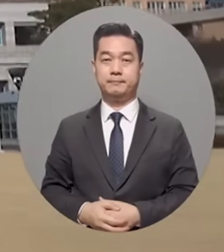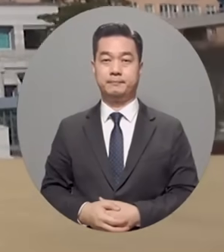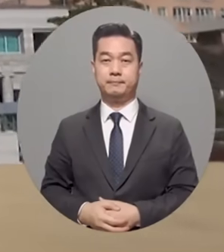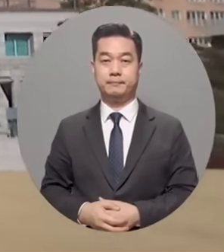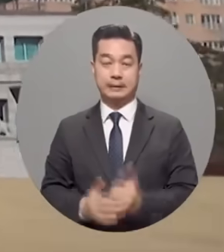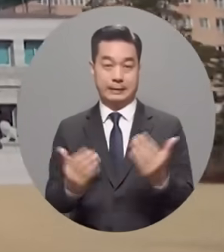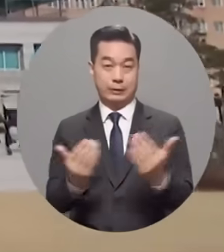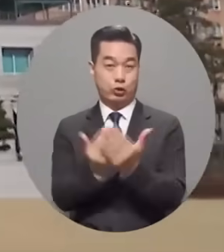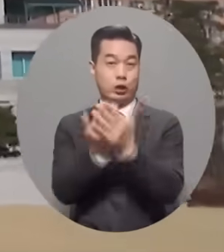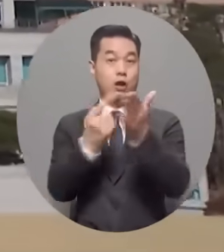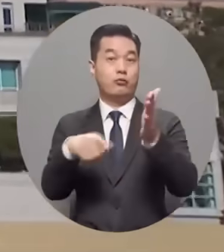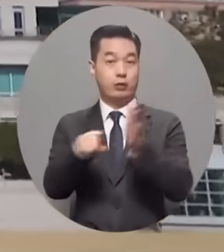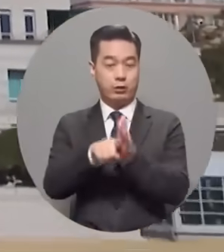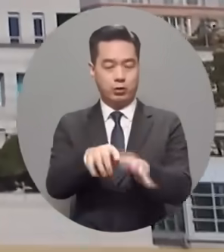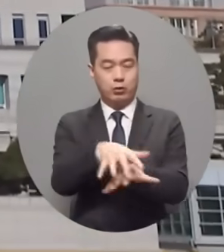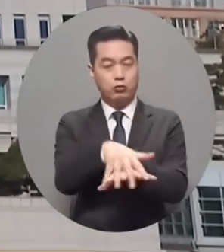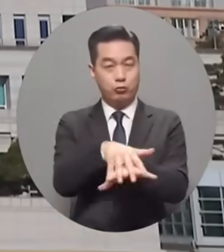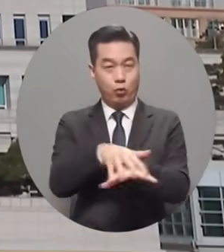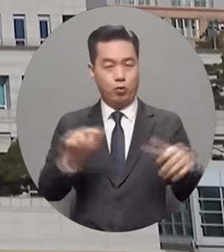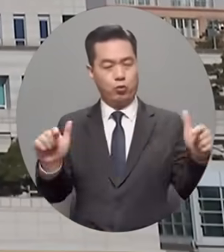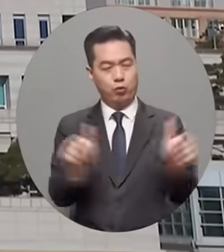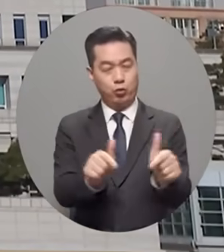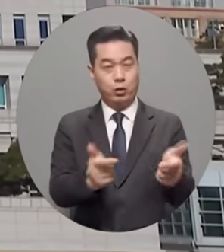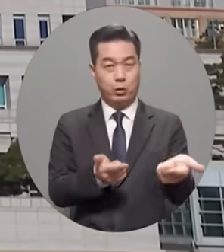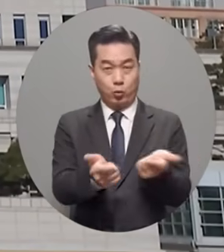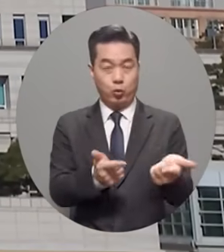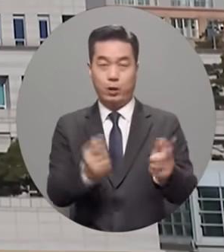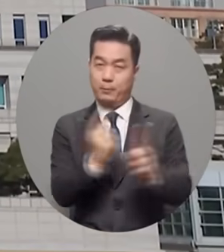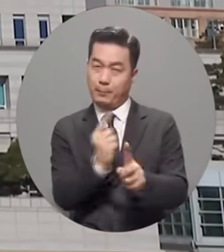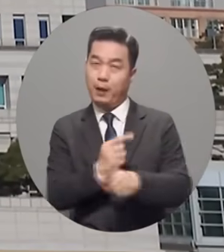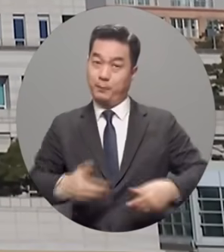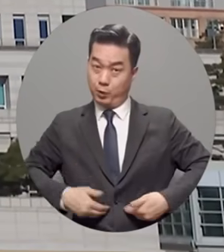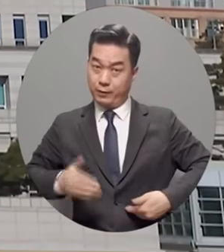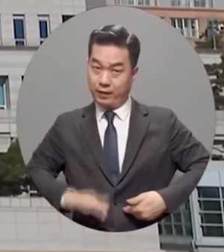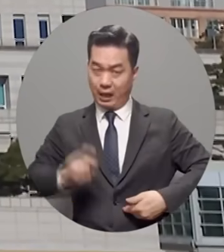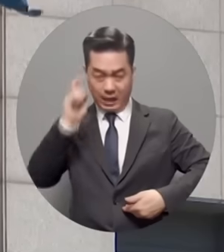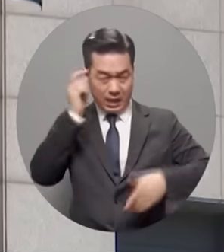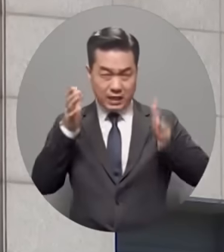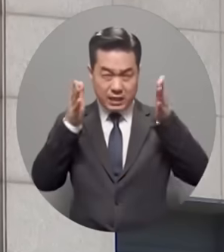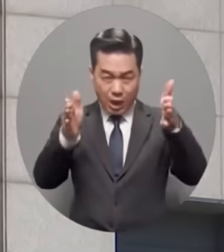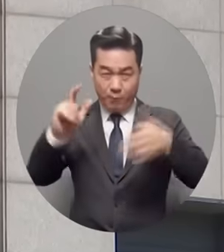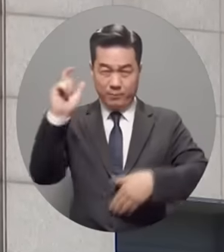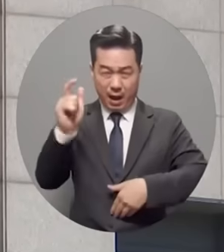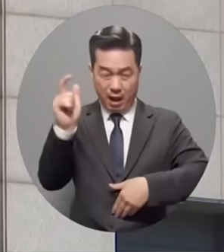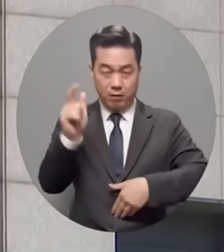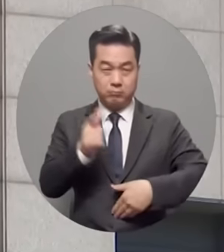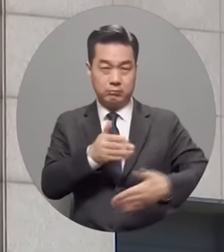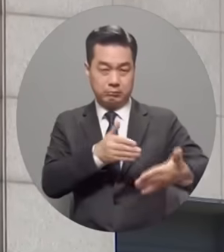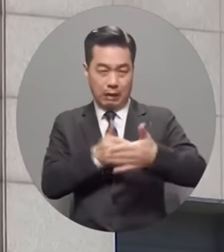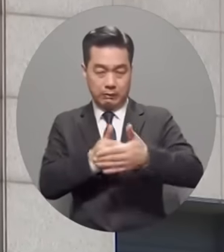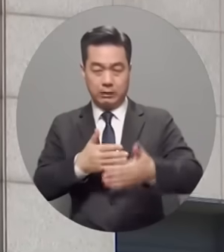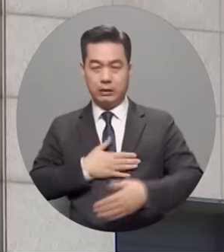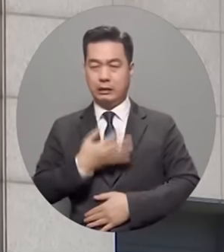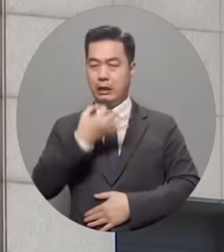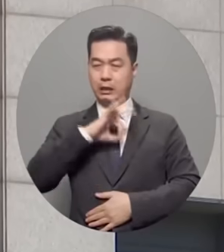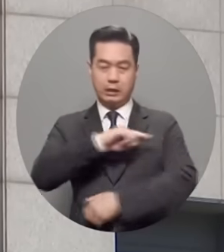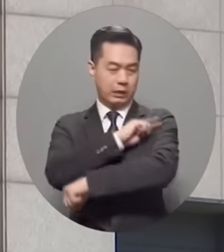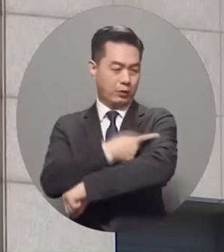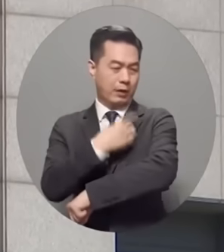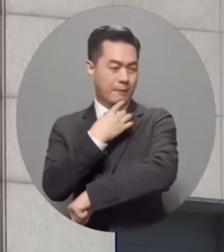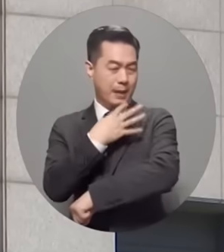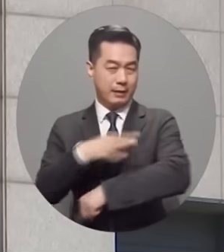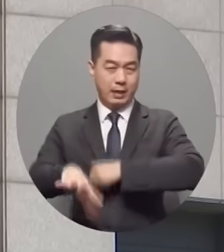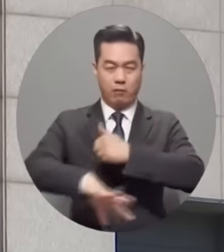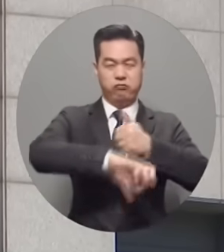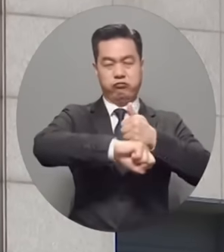성장을 위해선 구조적 개혁이 필요한데 이를 위해선 이념에 너무 경도돼서 자신의 이권만을 챙기는 세력들이 타파돼야